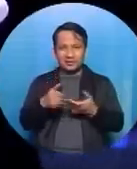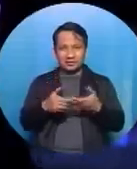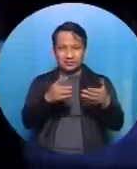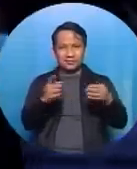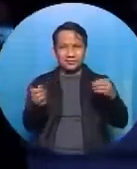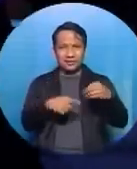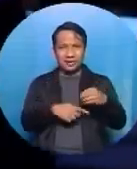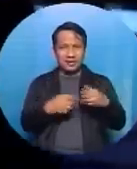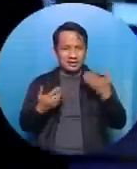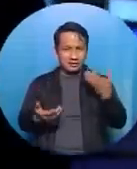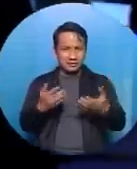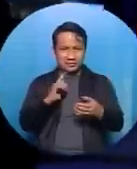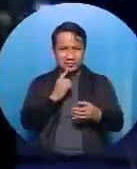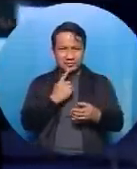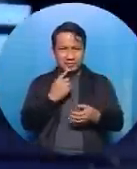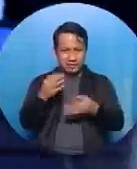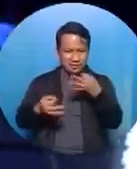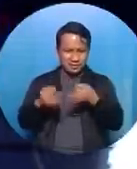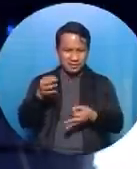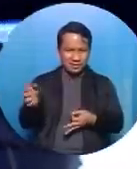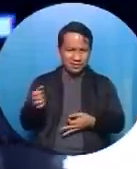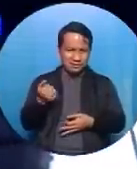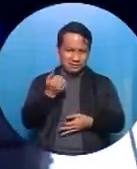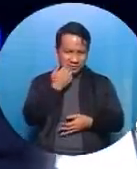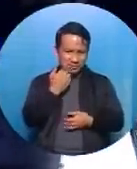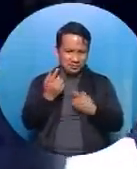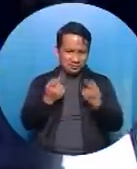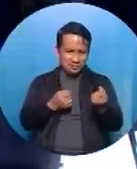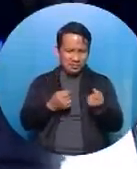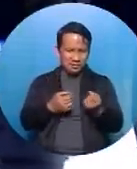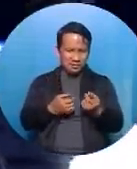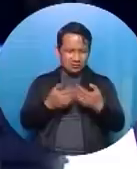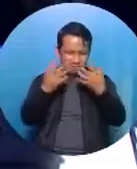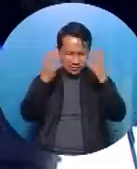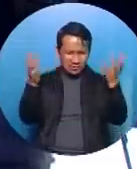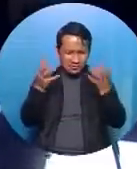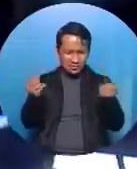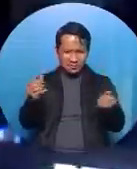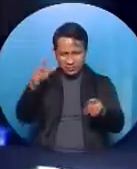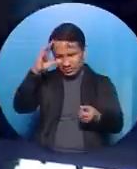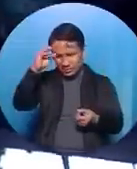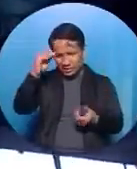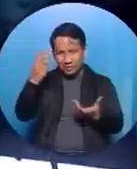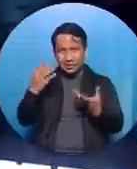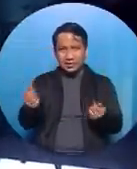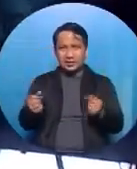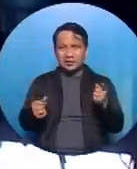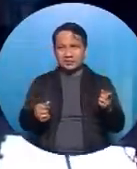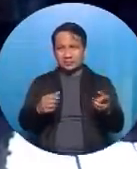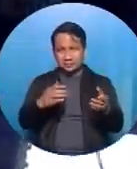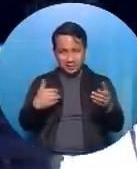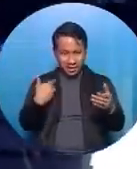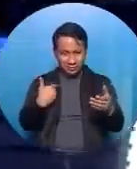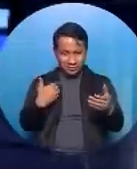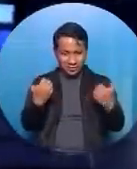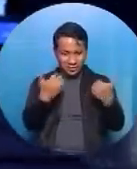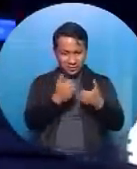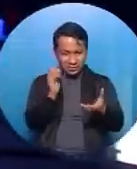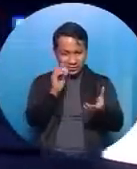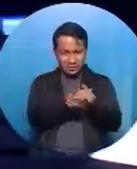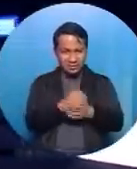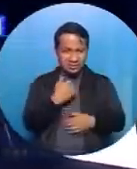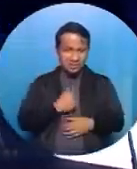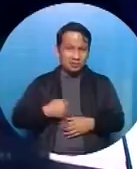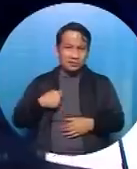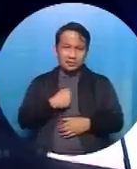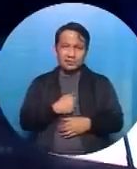na yan. Parang di naman sincere, gina-justify pa yung kalokohan na ginawa. Para kang mauubusan ng lalaki. Girl, sa may asawa ka pa pumatol, imbis na